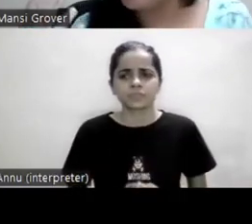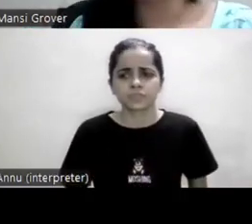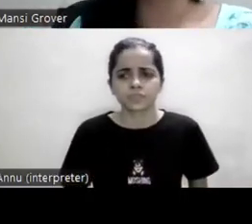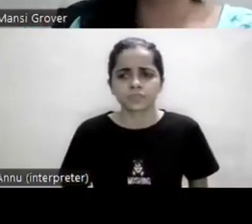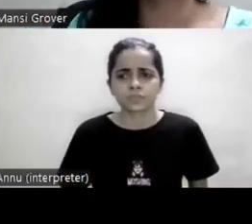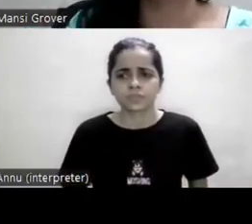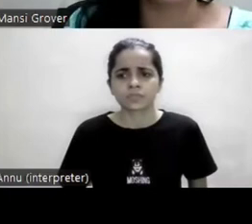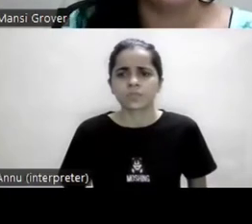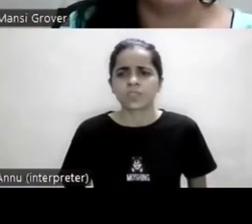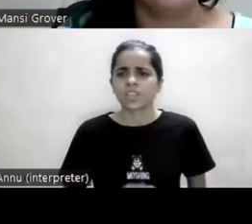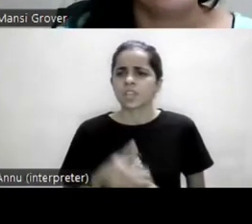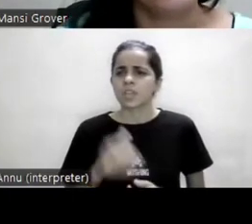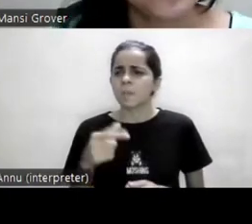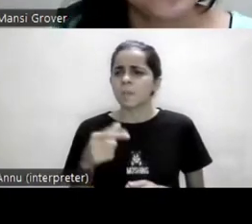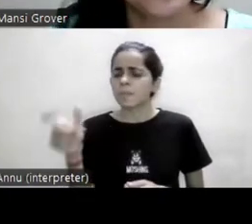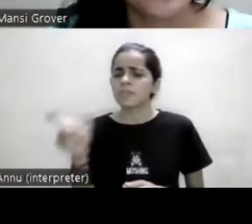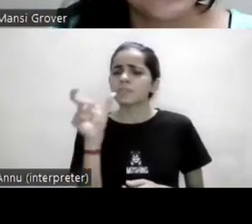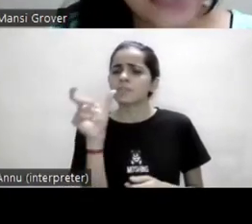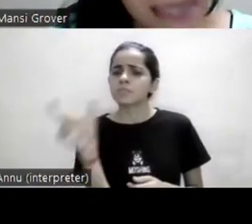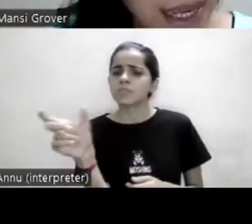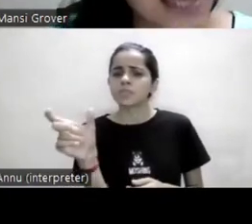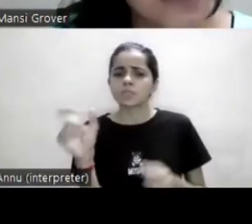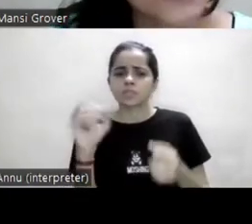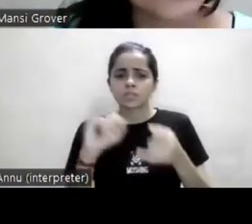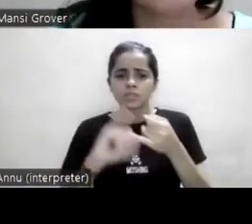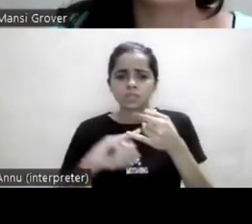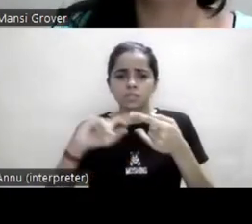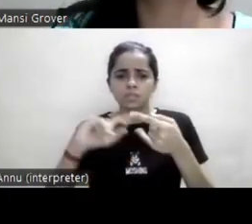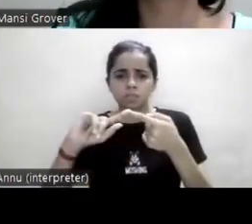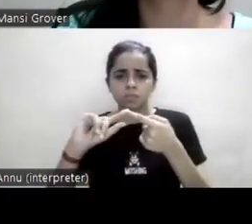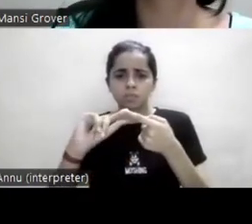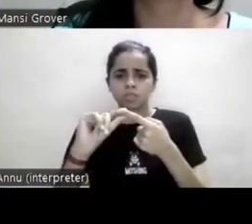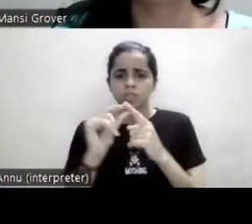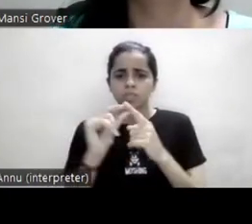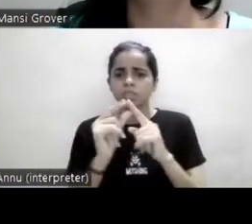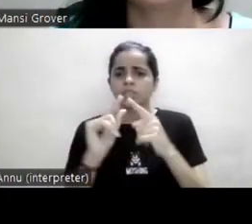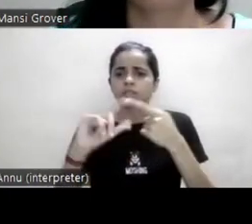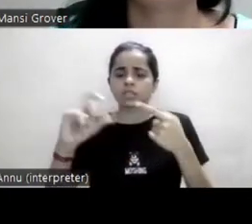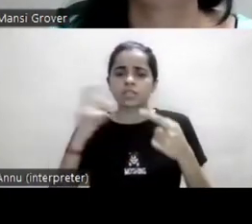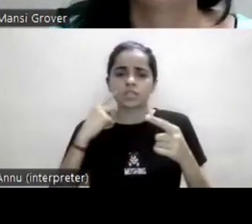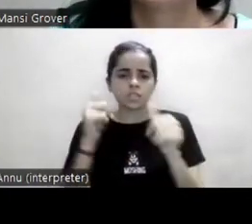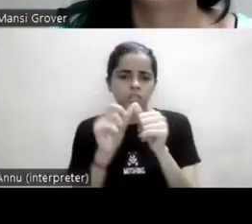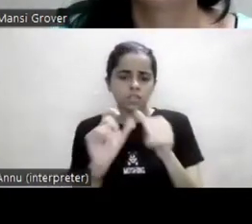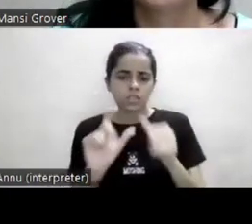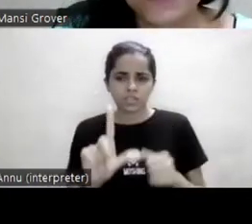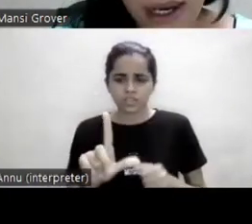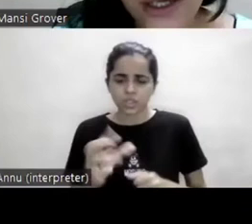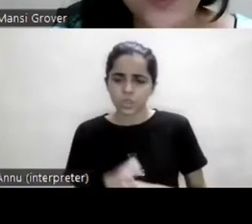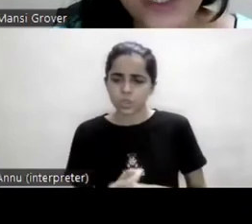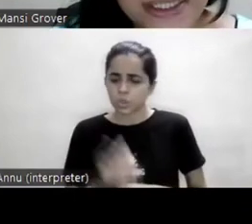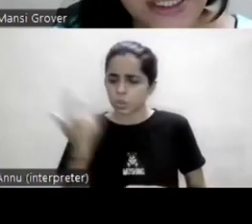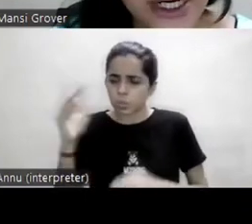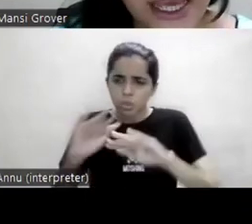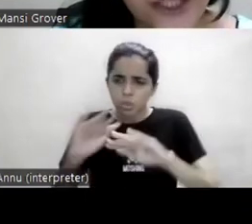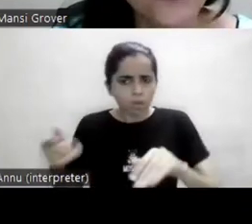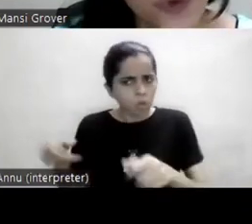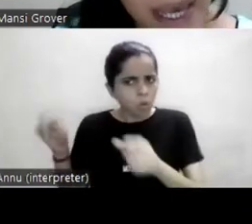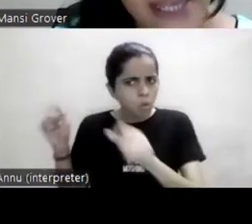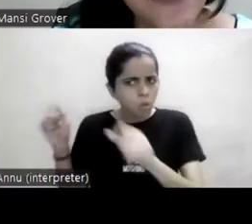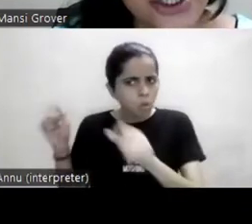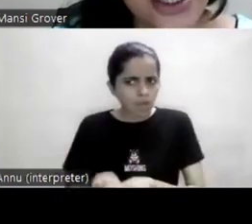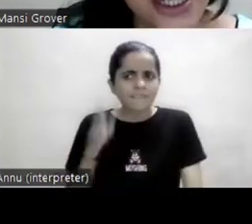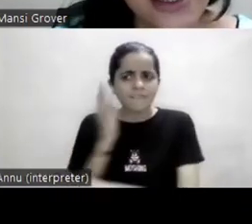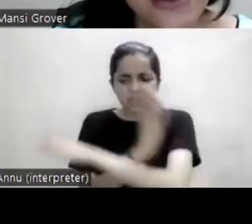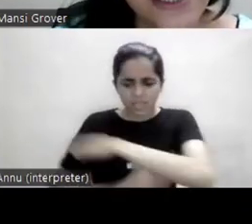This being a special kid. क्या सारे बच्चे आपके आसपास अगर आप देख पाए किस अगर कोई डिसेबल्ड है तो वो